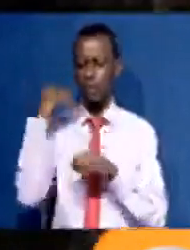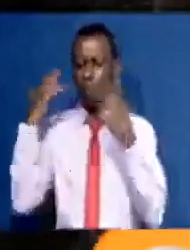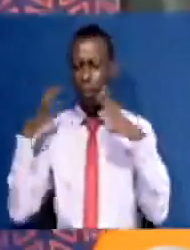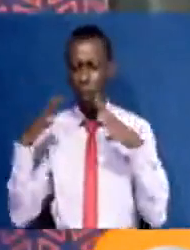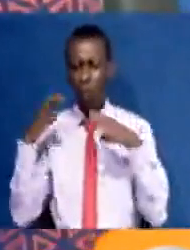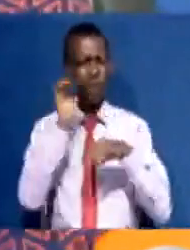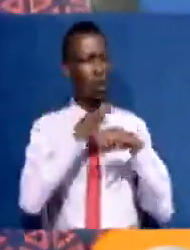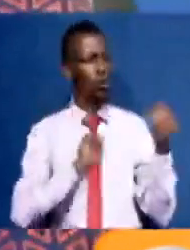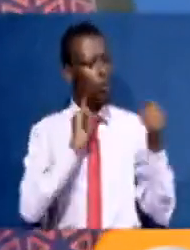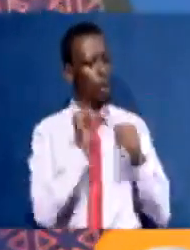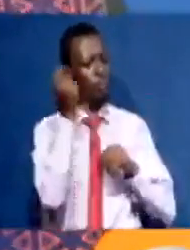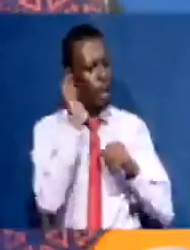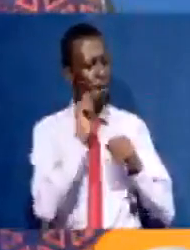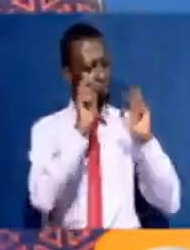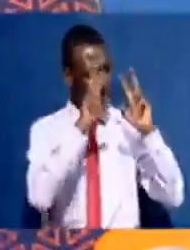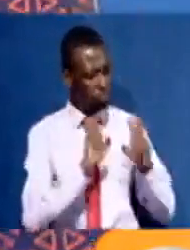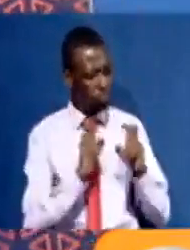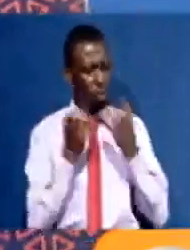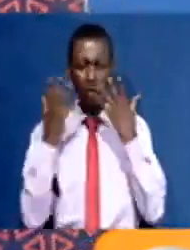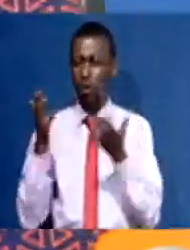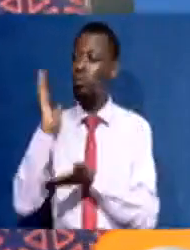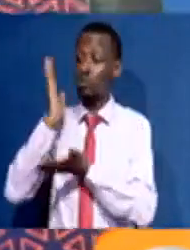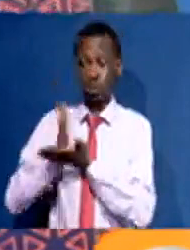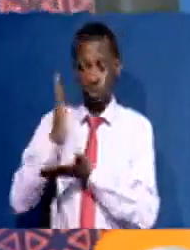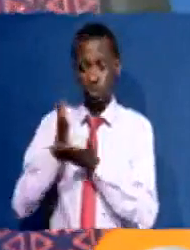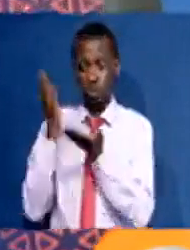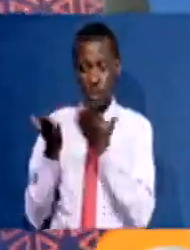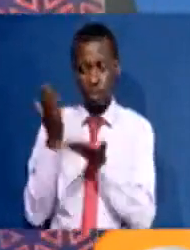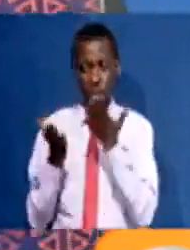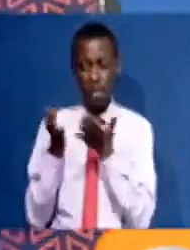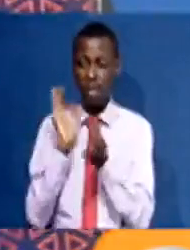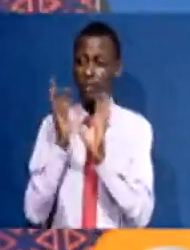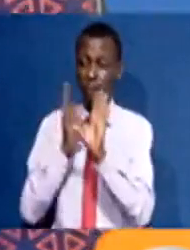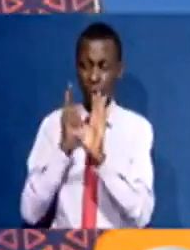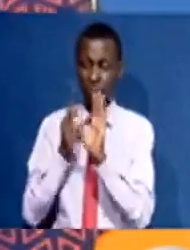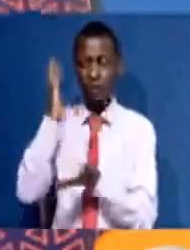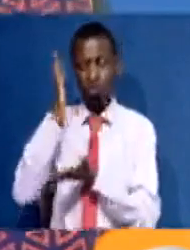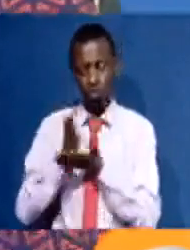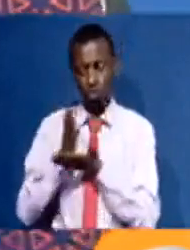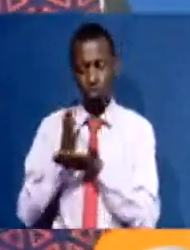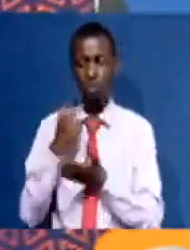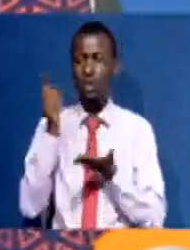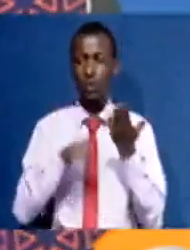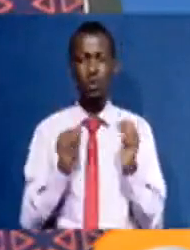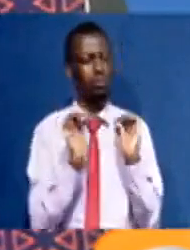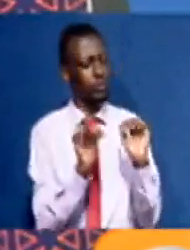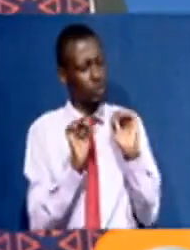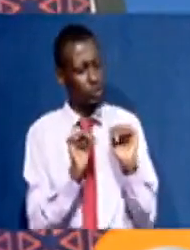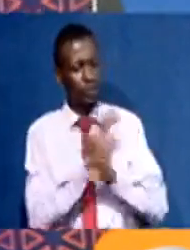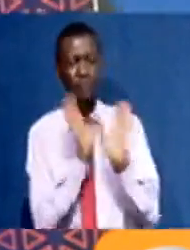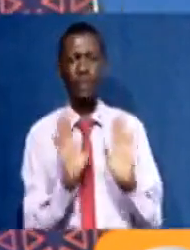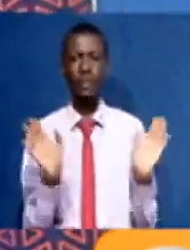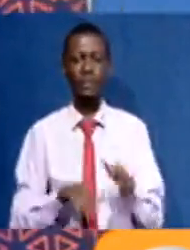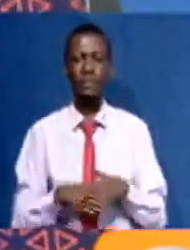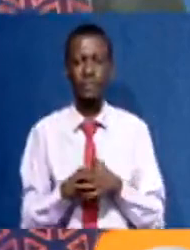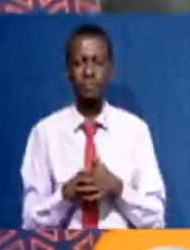Akaniambia ni kama labda ni ukweli. Ni ukweli. Akaniambia kama ulipartisipate inaweza kuwa ni ukweli. Nikasema waje tungoje hii simu. Yes.